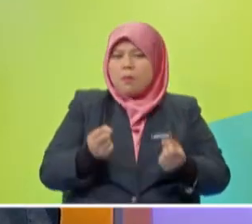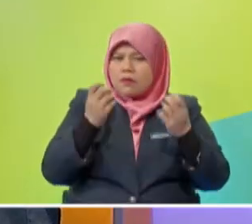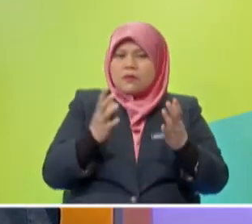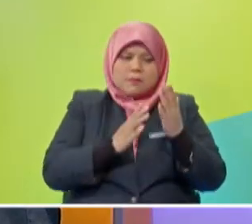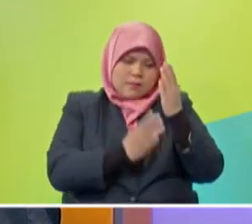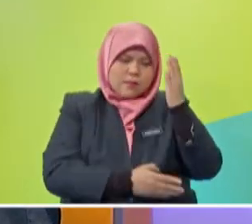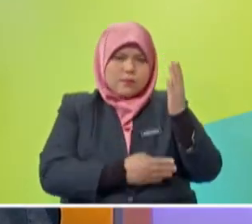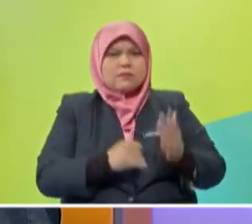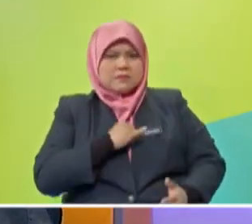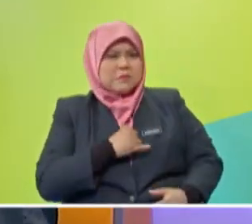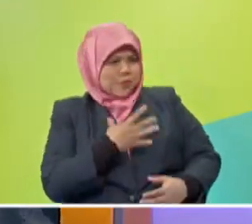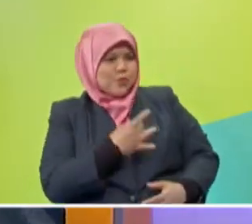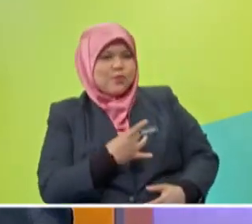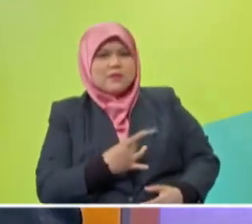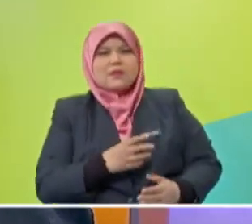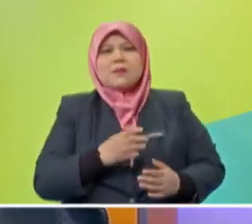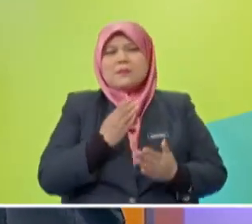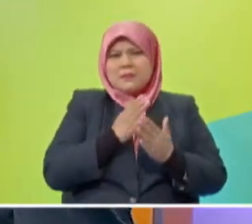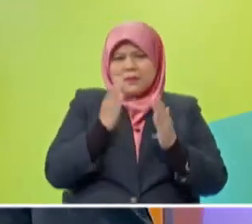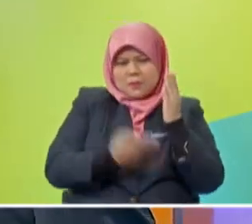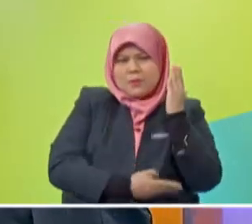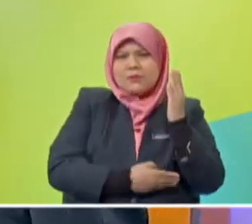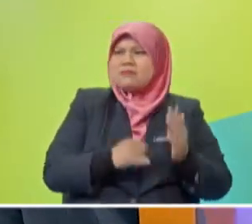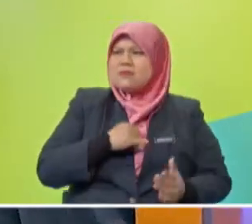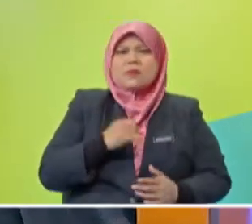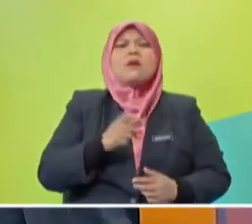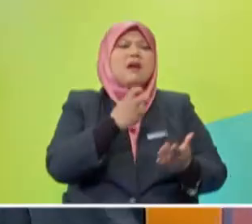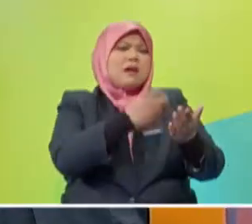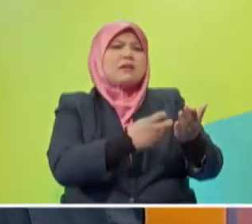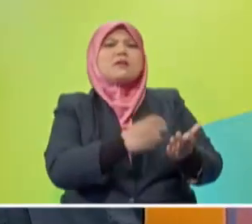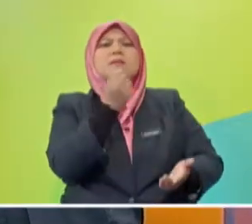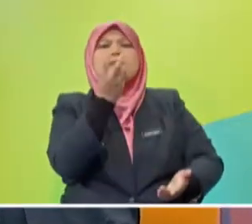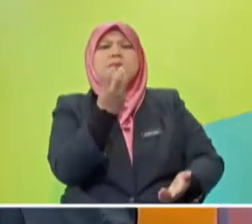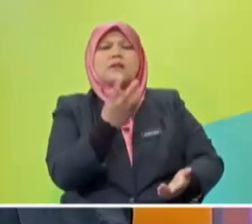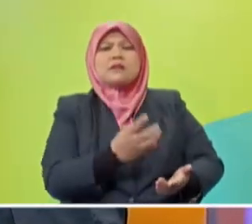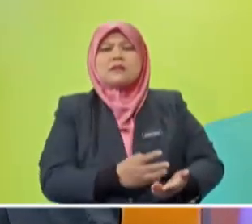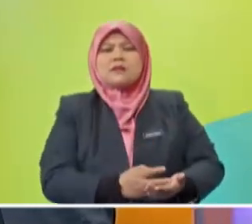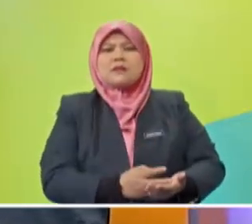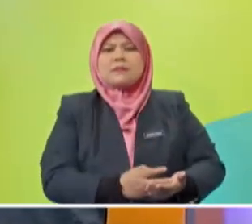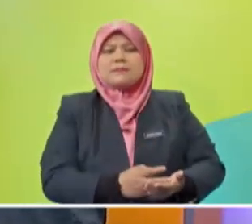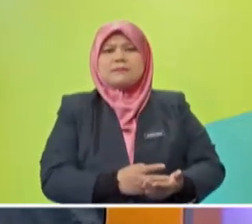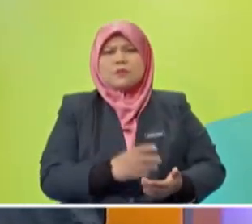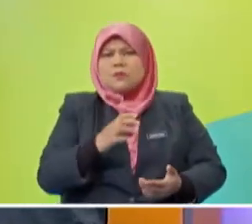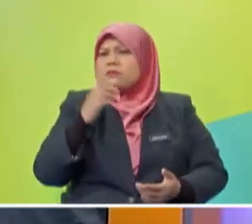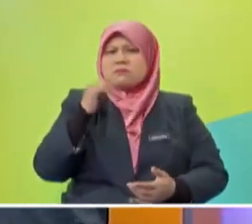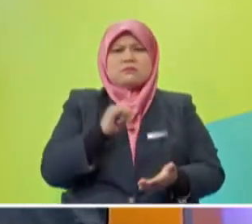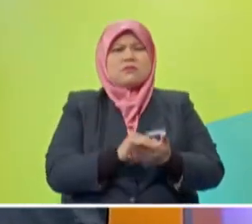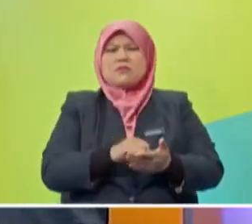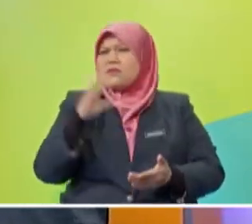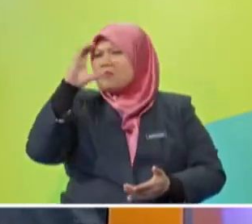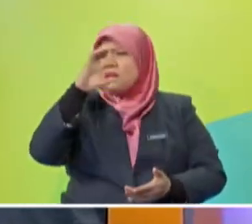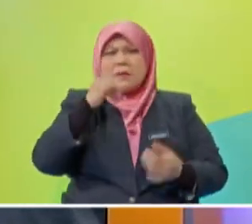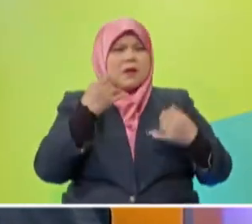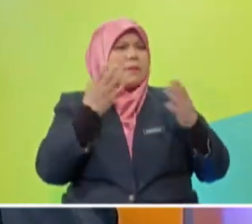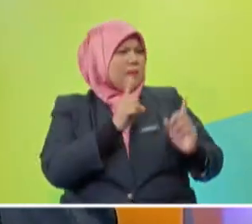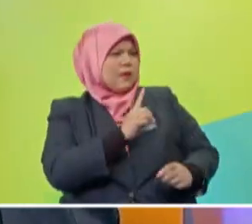Saya ni suka bakul ni. Saya pun suka juga. Jadi saya tanyalah harga bakul tu berapa? Itulah saya pun sebenarnya saya cari juga orang yang jual sebab saya bukan